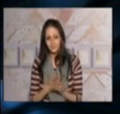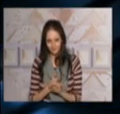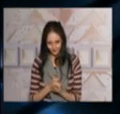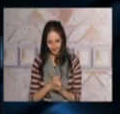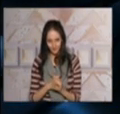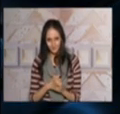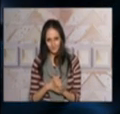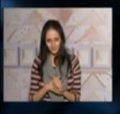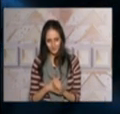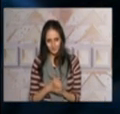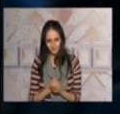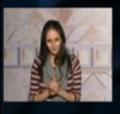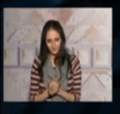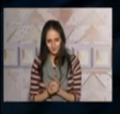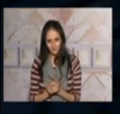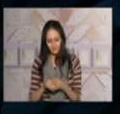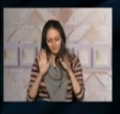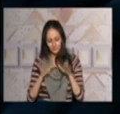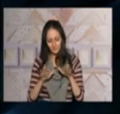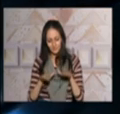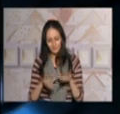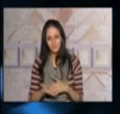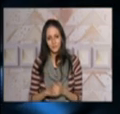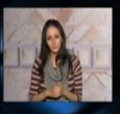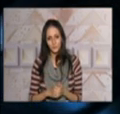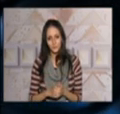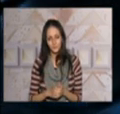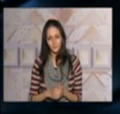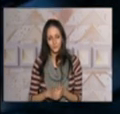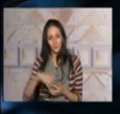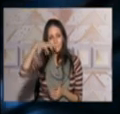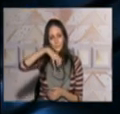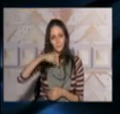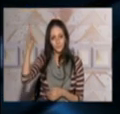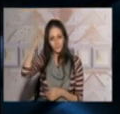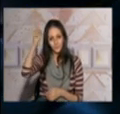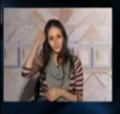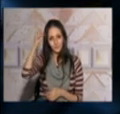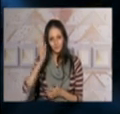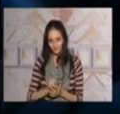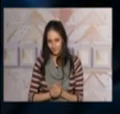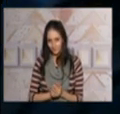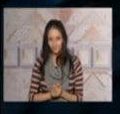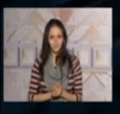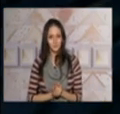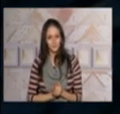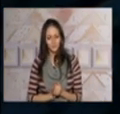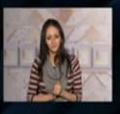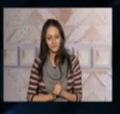بتتم البيئه دي للعميل او اثناء وجوده في المقصد السياحي اللي هو شرم الشيخ، بحيث ان هو يعني ما بتبقاش